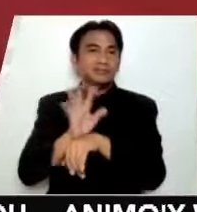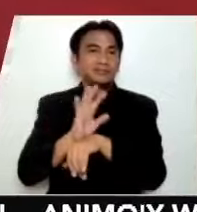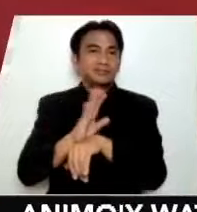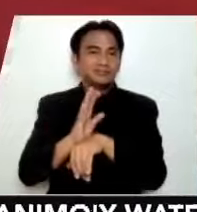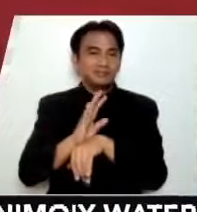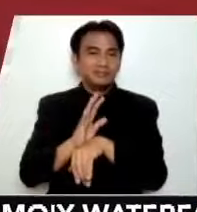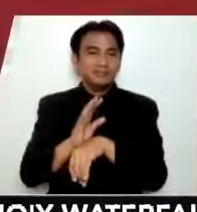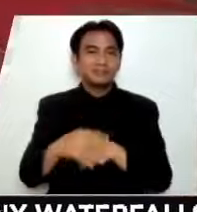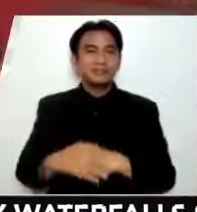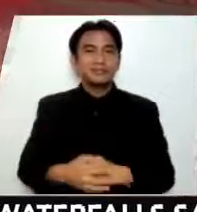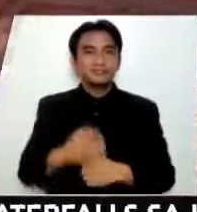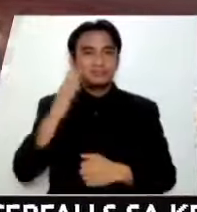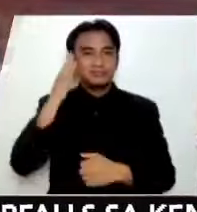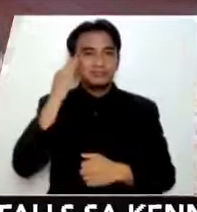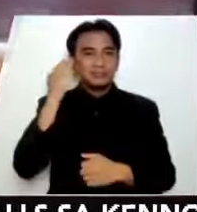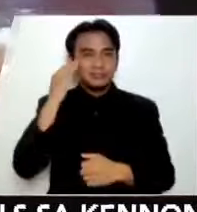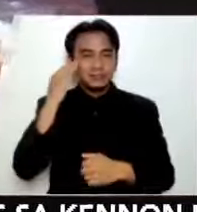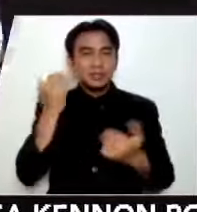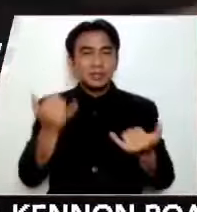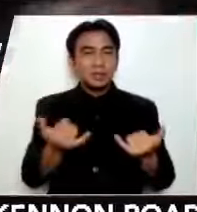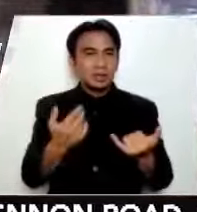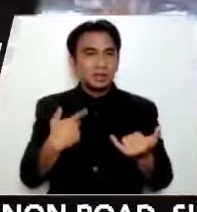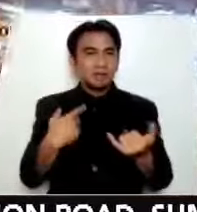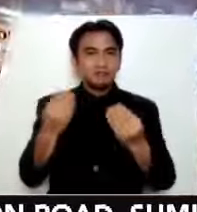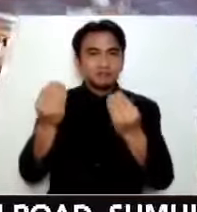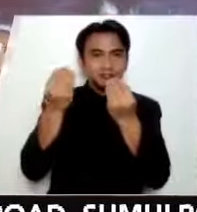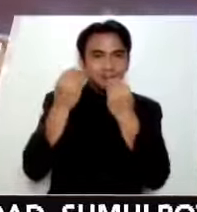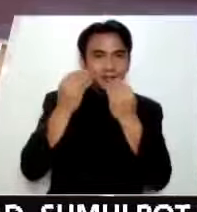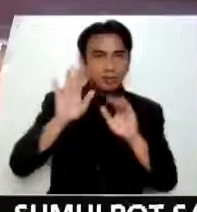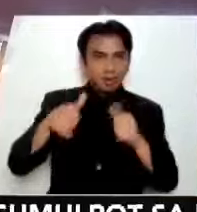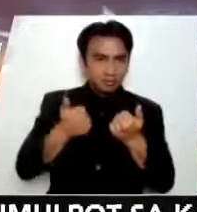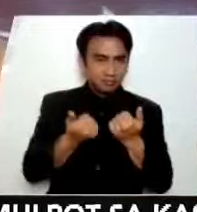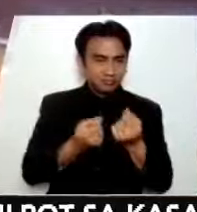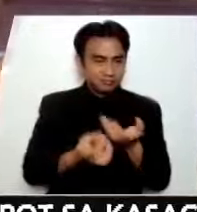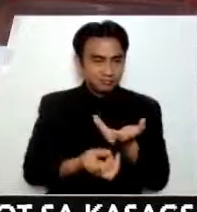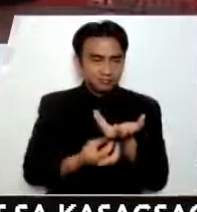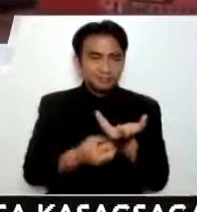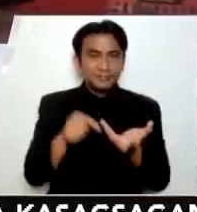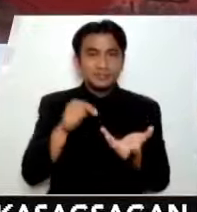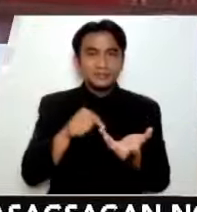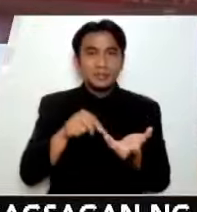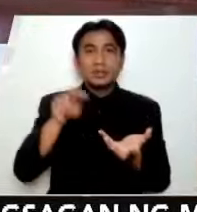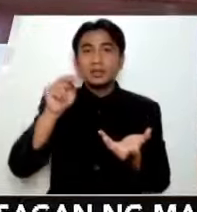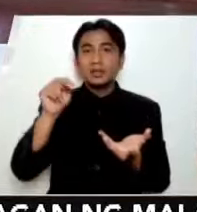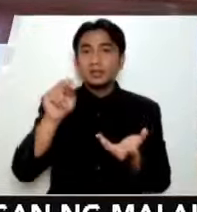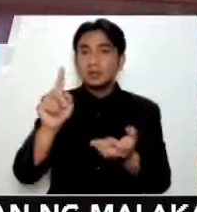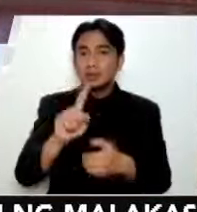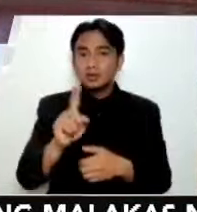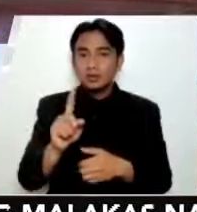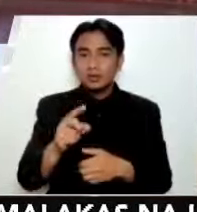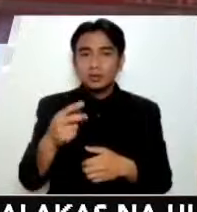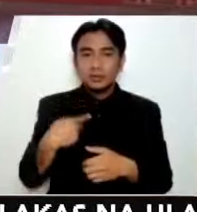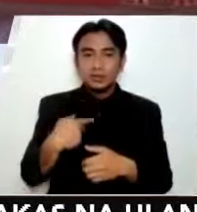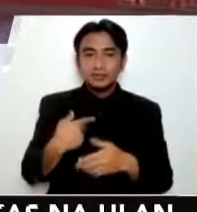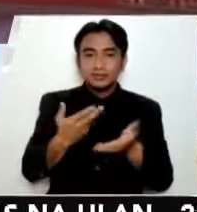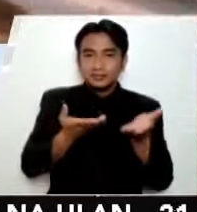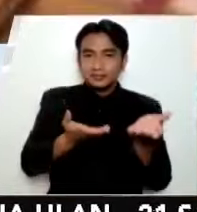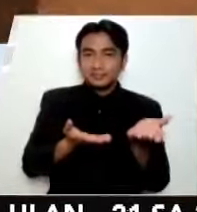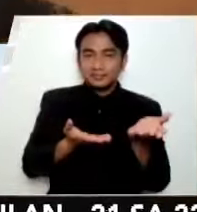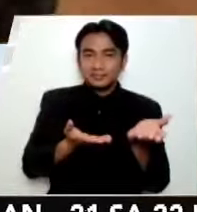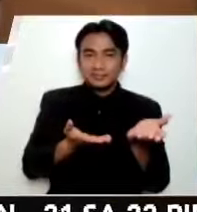siyempre, Mr. Leo, kung paano nga ba lutuin ito. Kailangan lamang daw dyan ng chapageti at ng